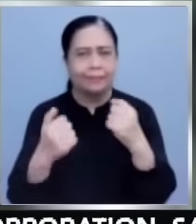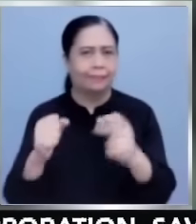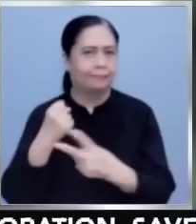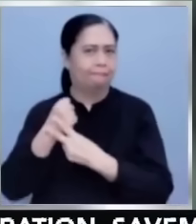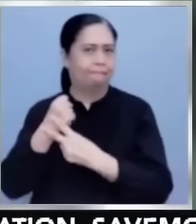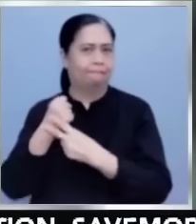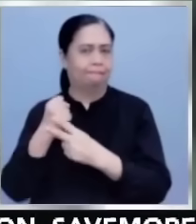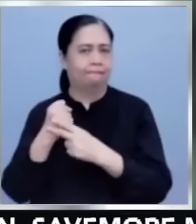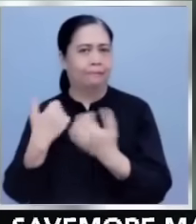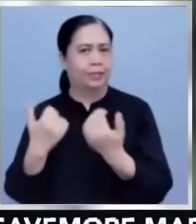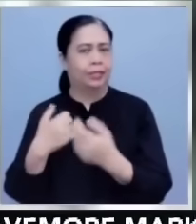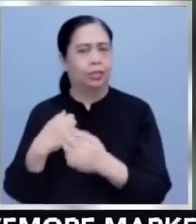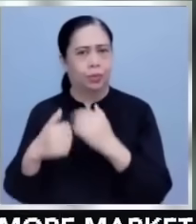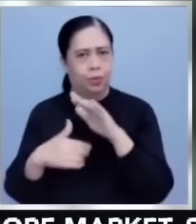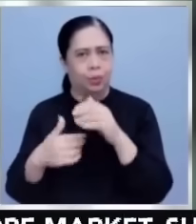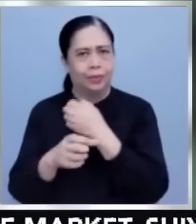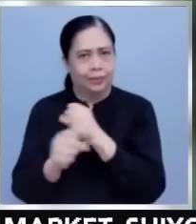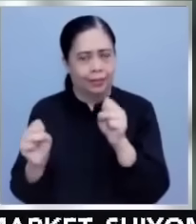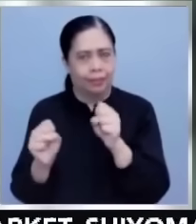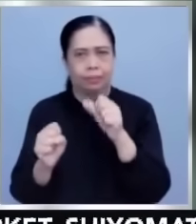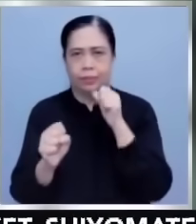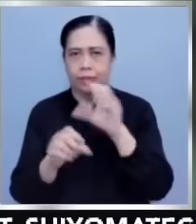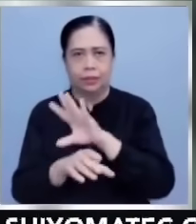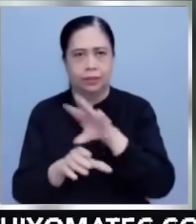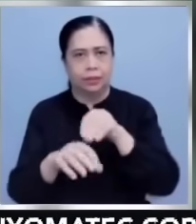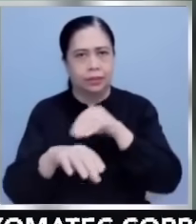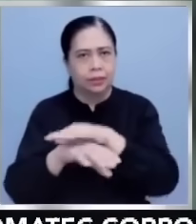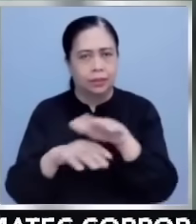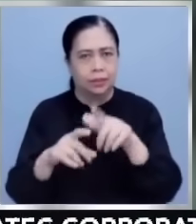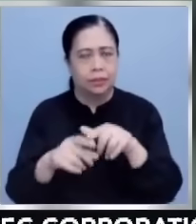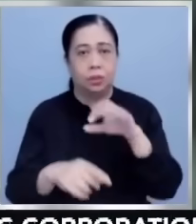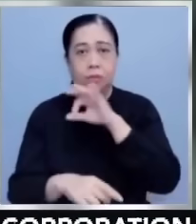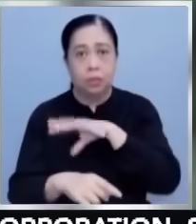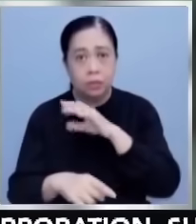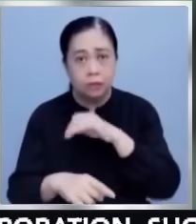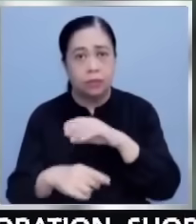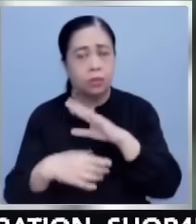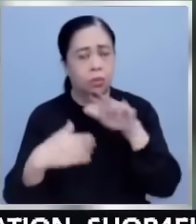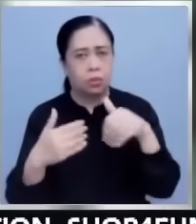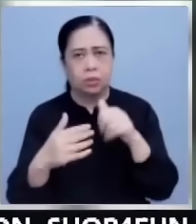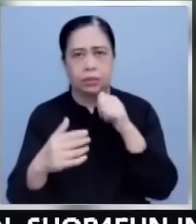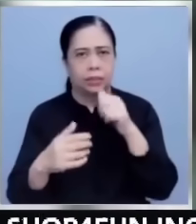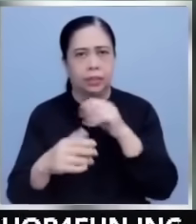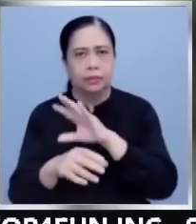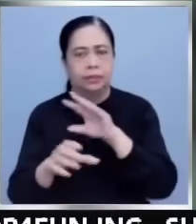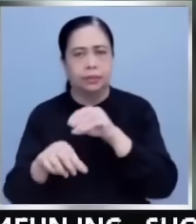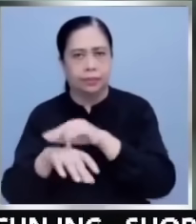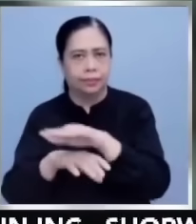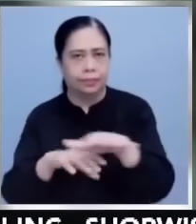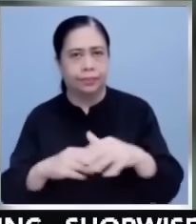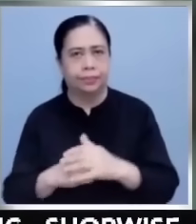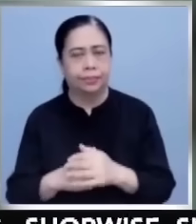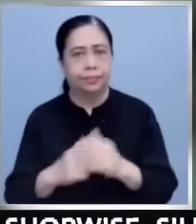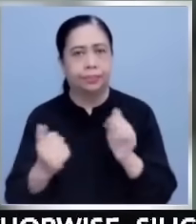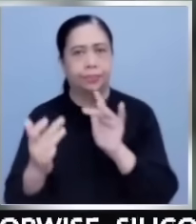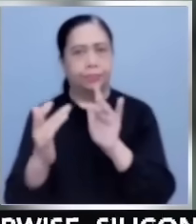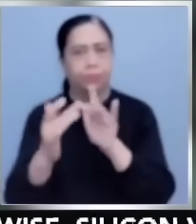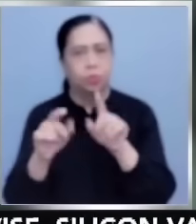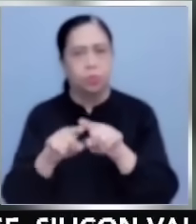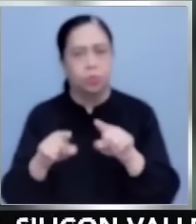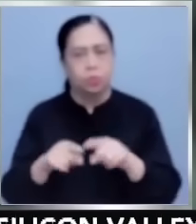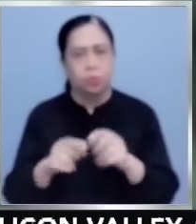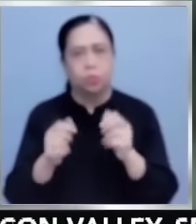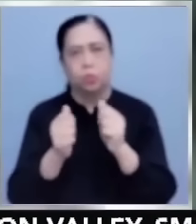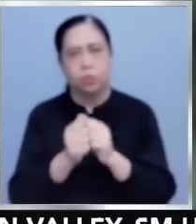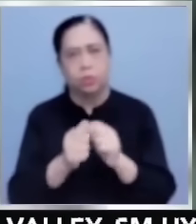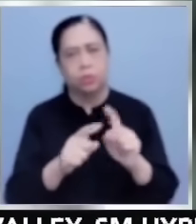database at hindi maapektuhan ang benefit entitlement dahil sa insidente. Nakikipag-ugnayan na rin daw sila sa iba